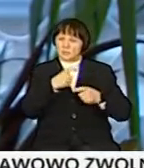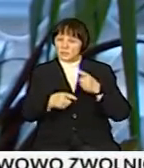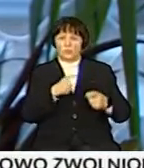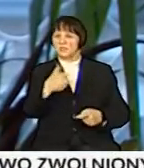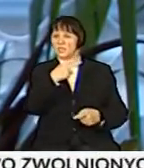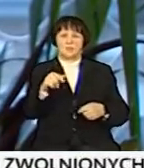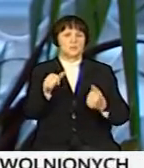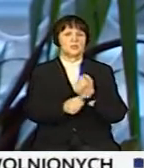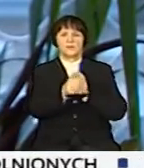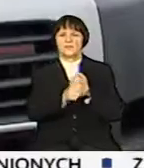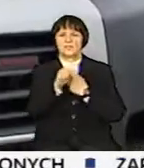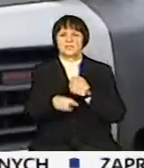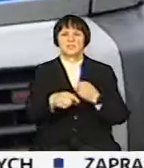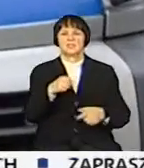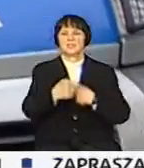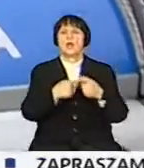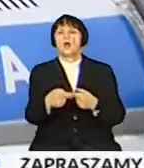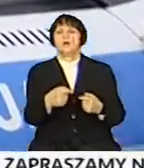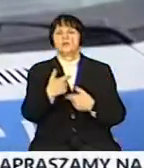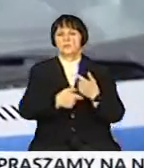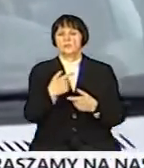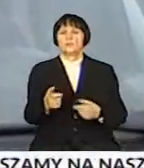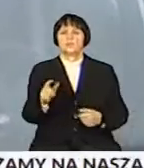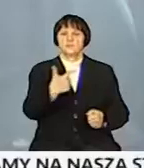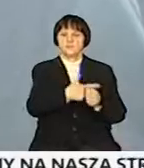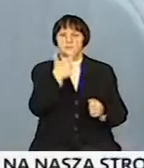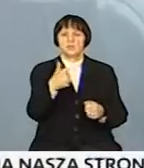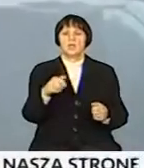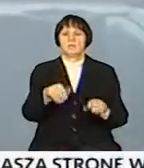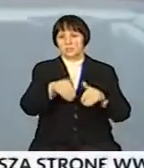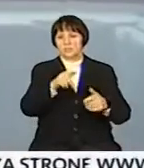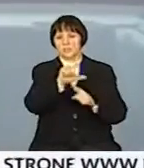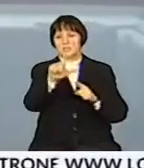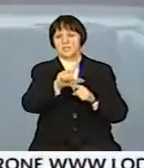generować takich postępowań. 22-latce grozi do 12 lat więzienia.